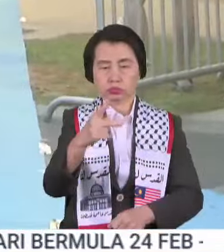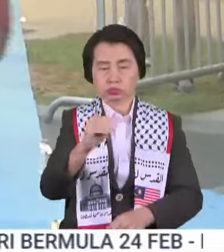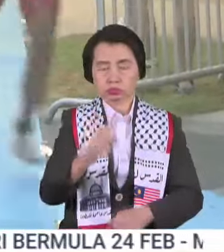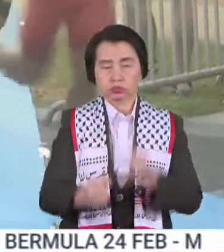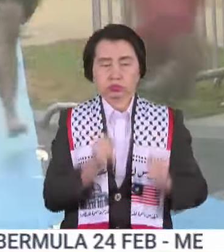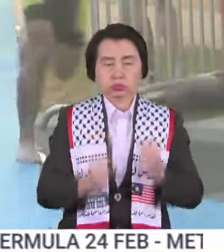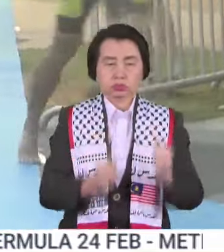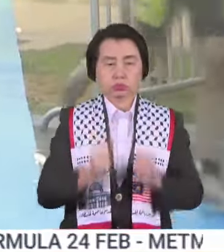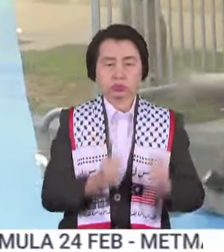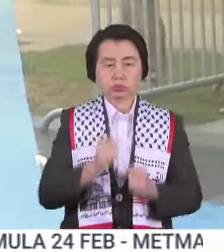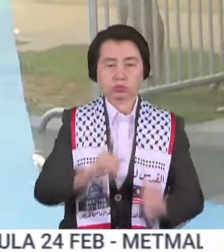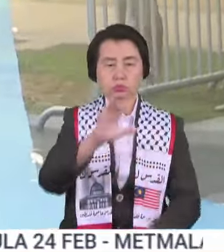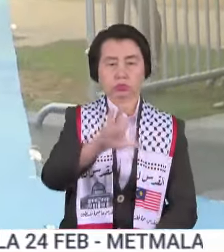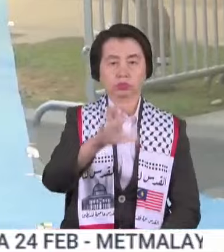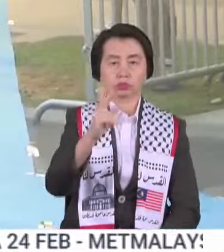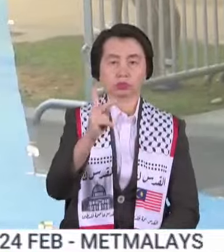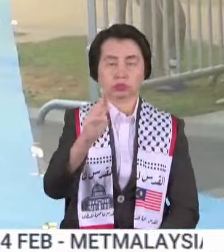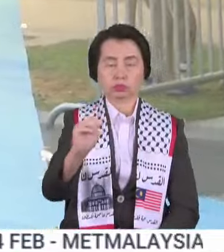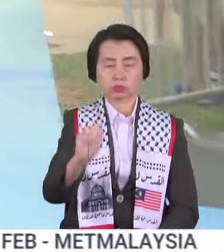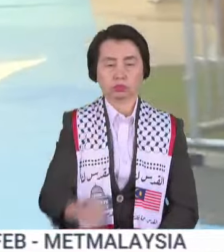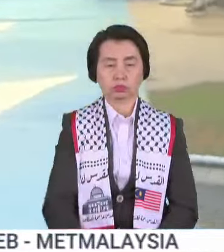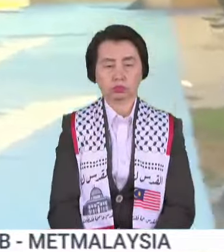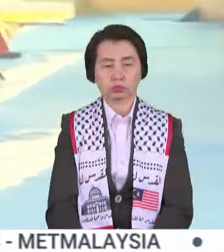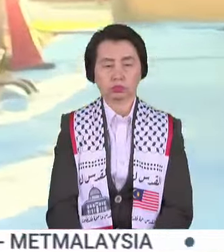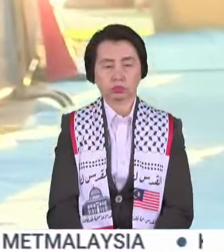dan berlari 5 kilometer.